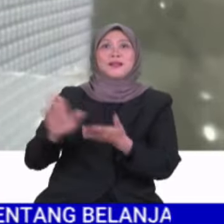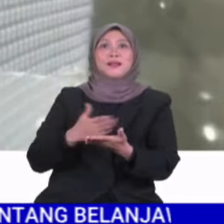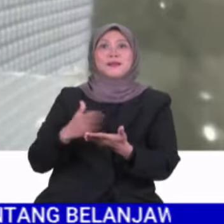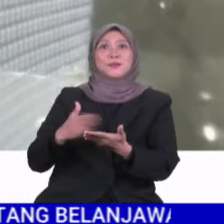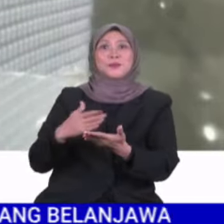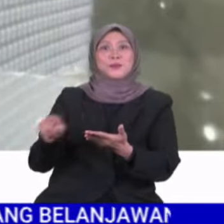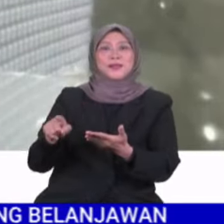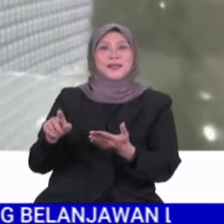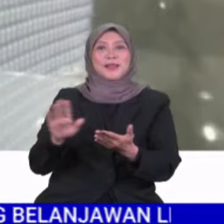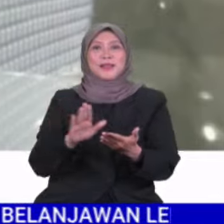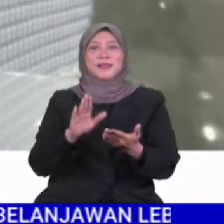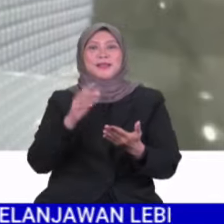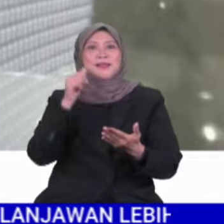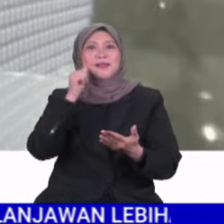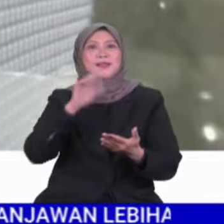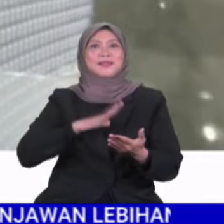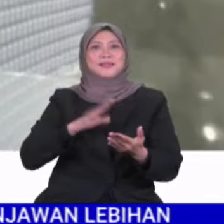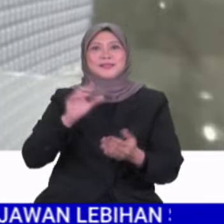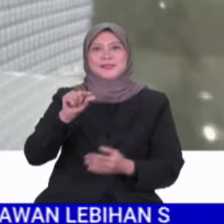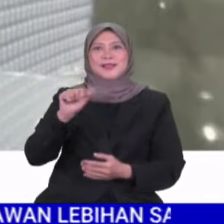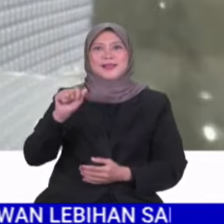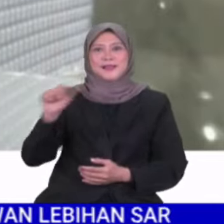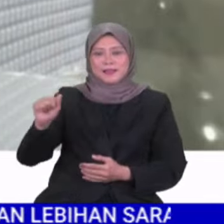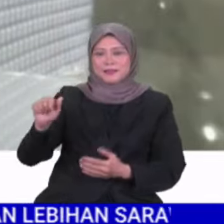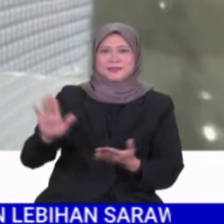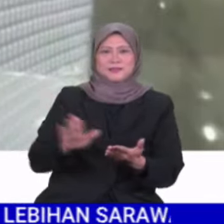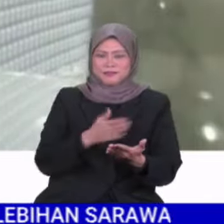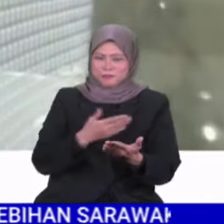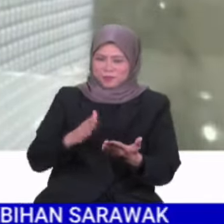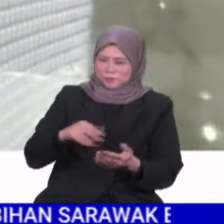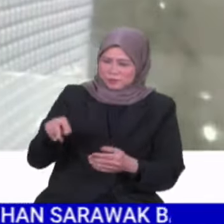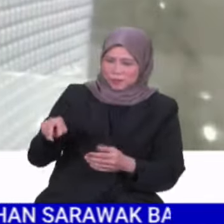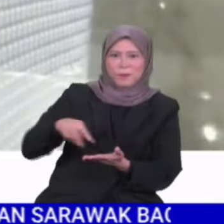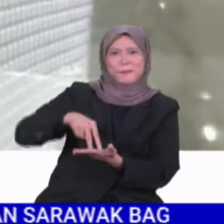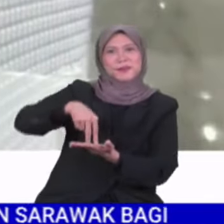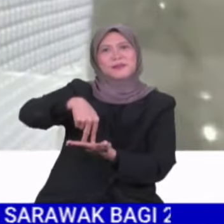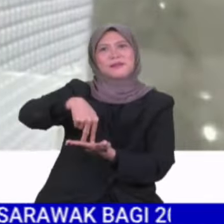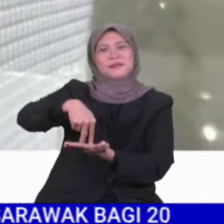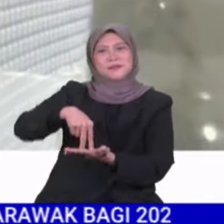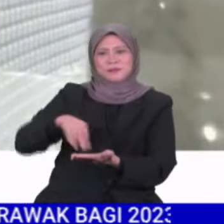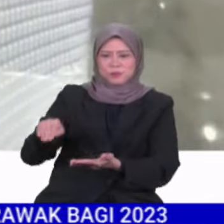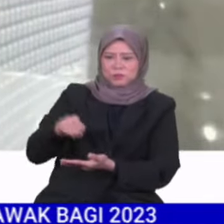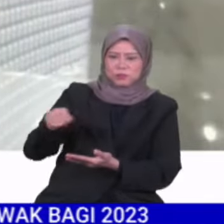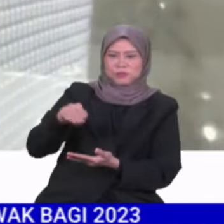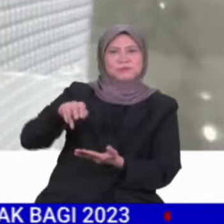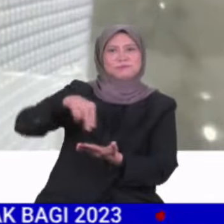Lady Gaga dimainkan haiwan tersebut dilihat berdiri seakan-akan.